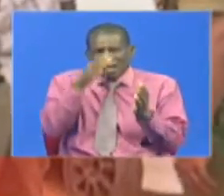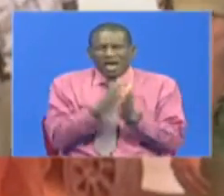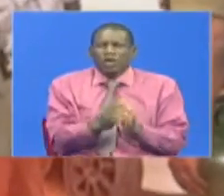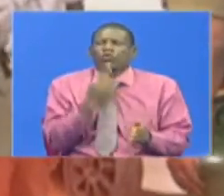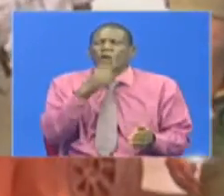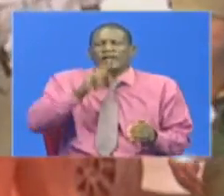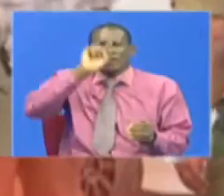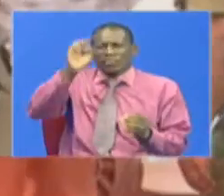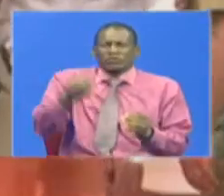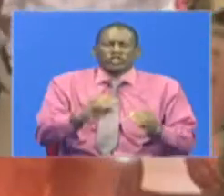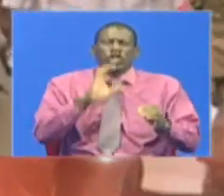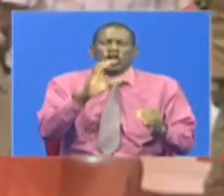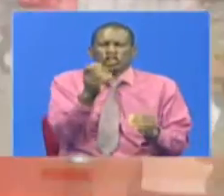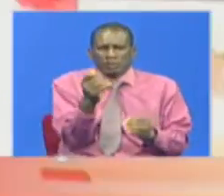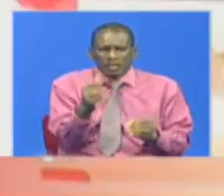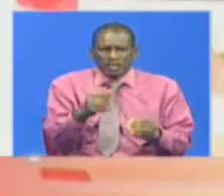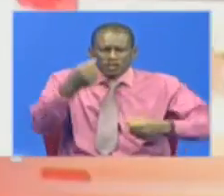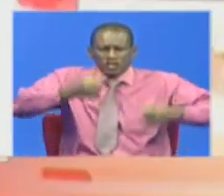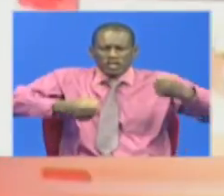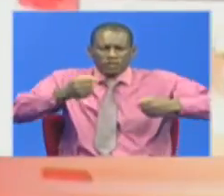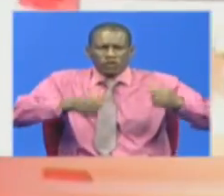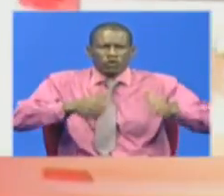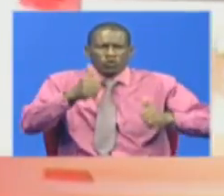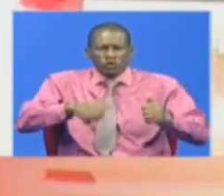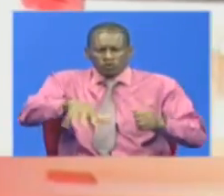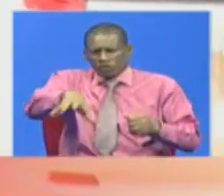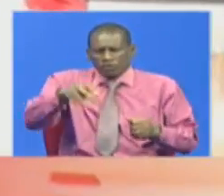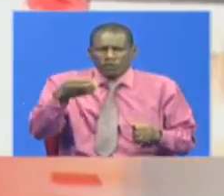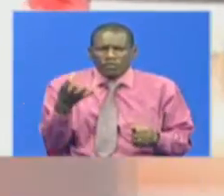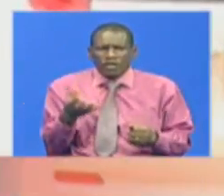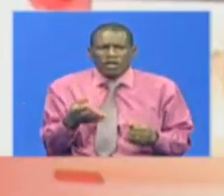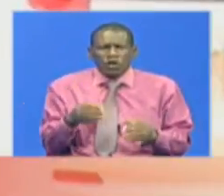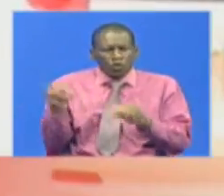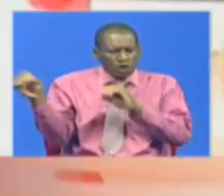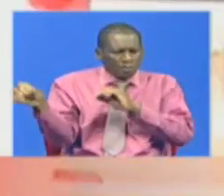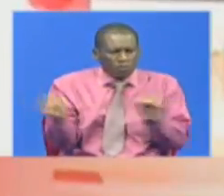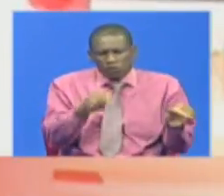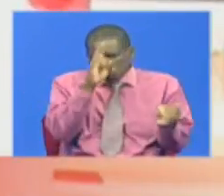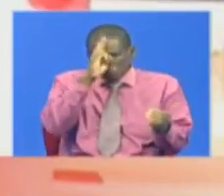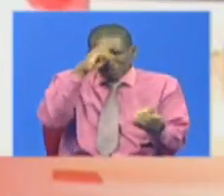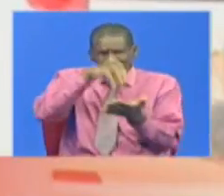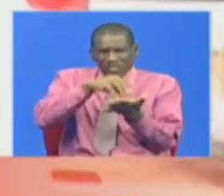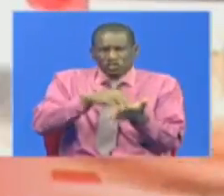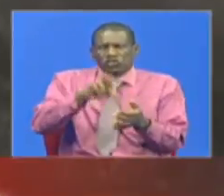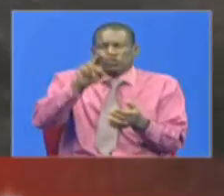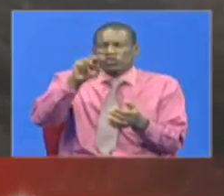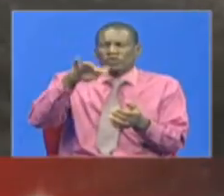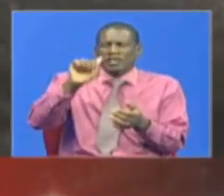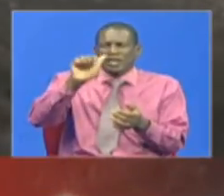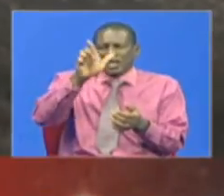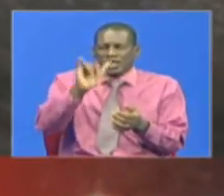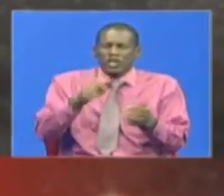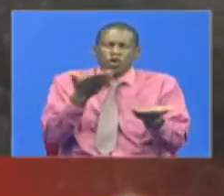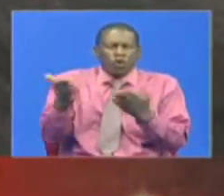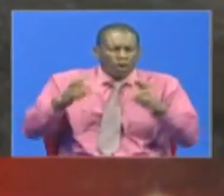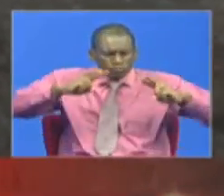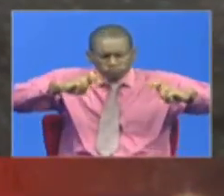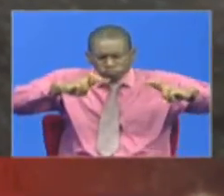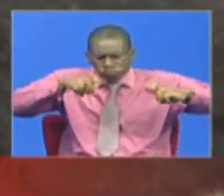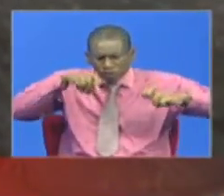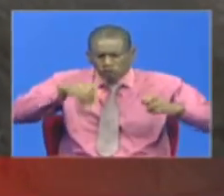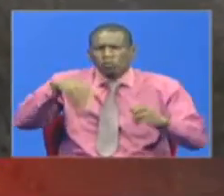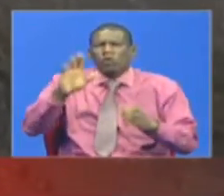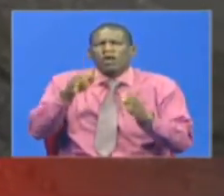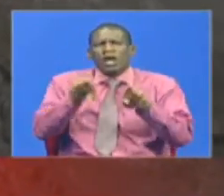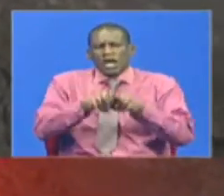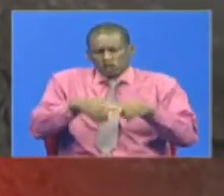100,000 taslimu. Magari waliopatikana pale yalipelekwa katika kituo cha polisi cha Nyali ambapo yanafanyiwa uchunguzi zaidi, huku